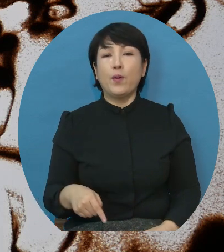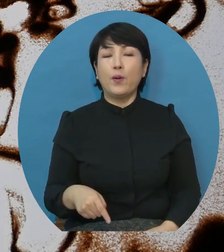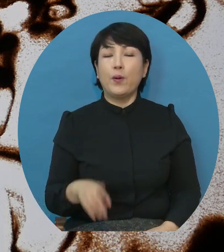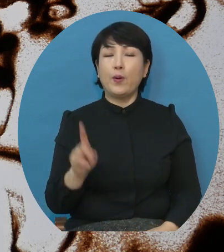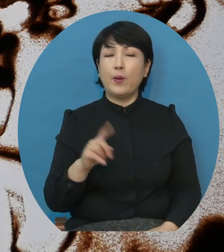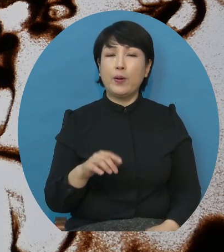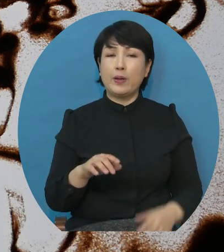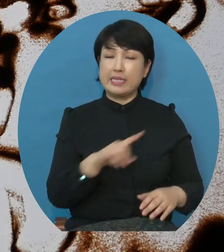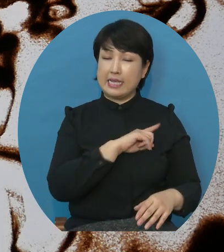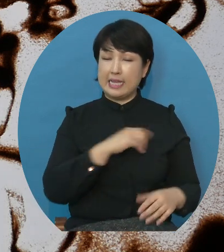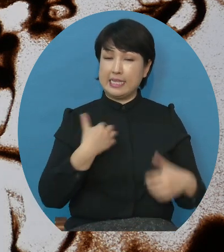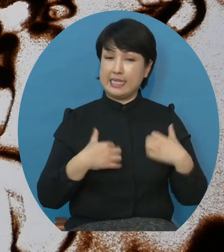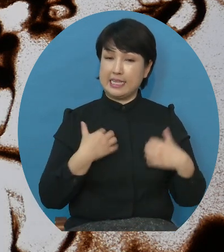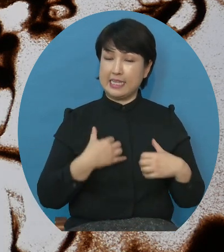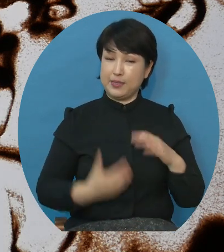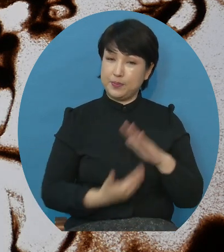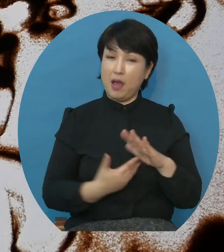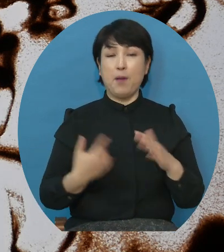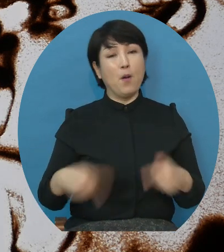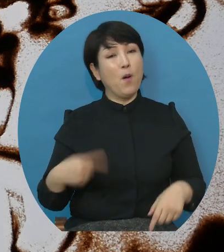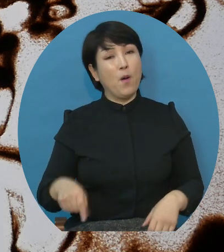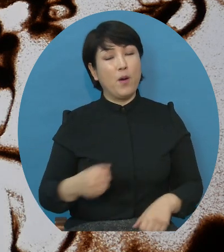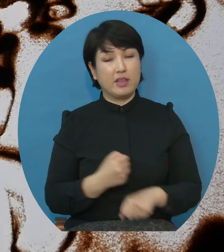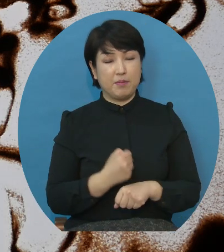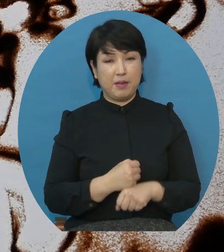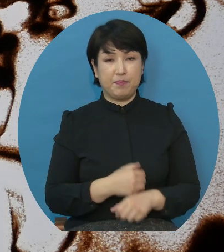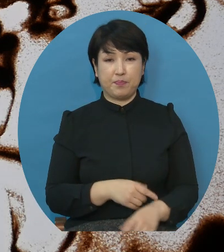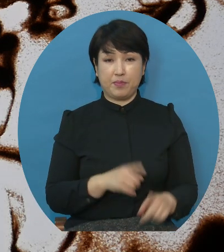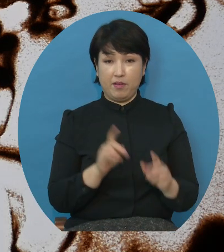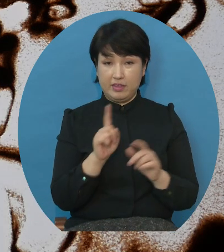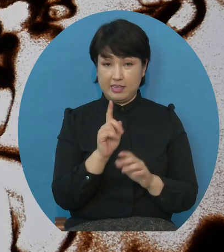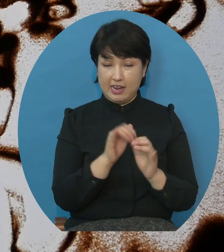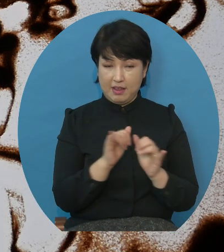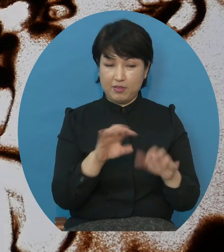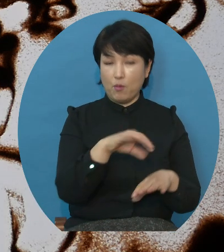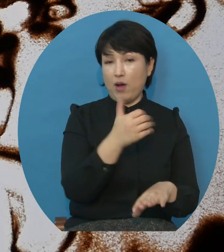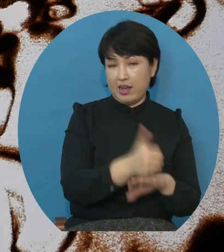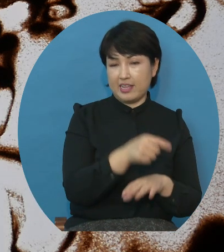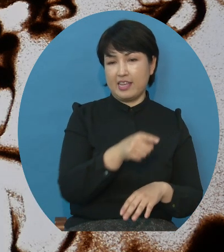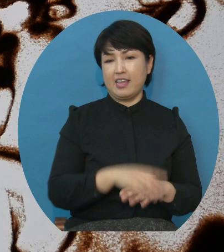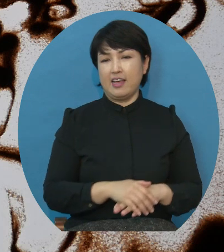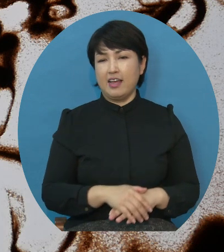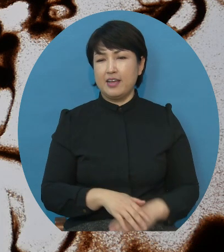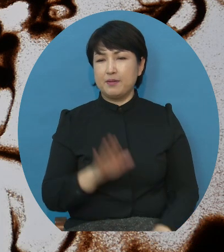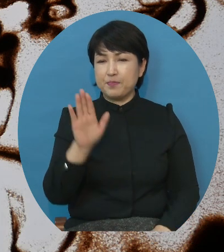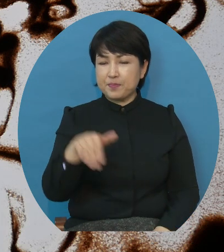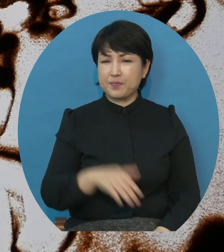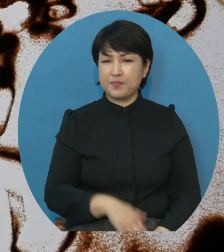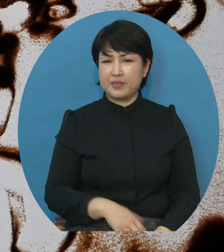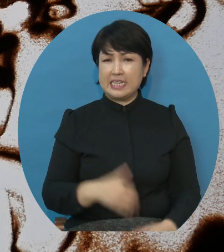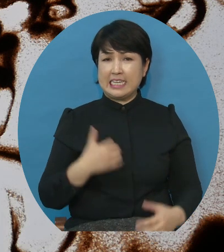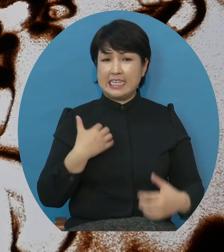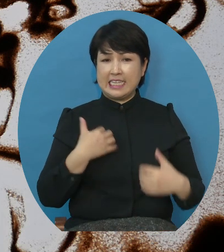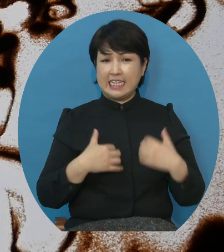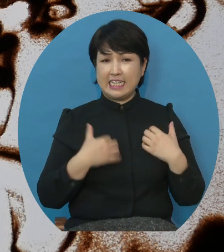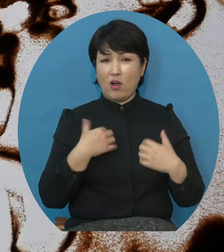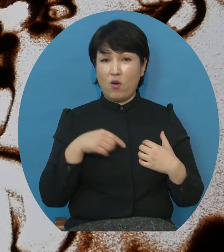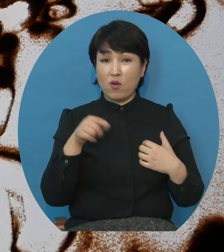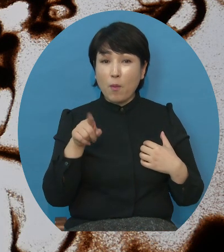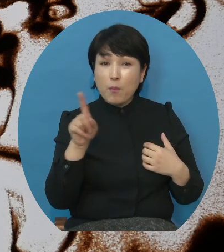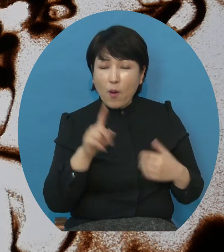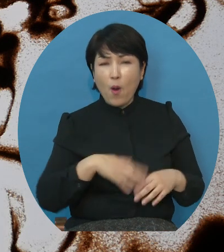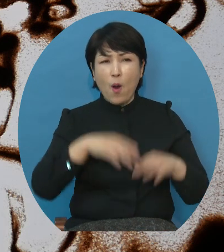재질 없겠느냐 그러니까 한 왕이 뭐니뭐니 해 다 즐거움을 보는거라